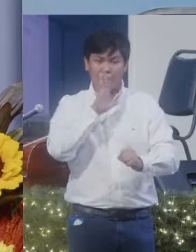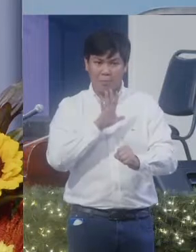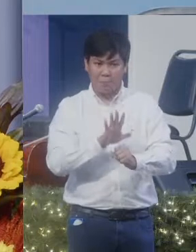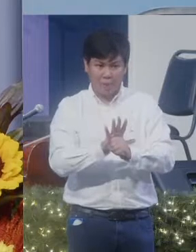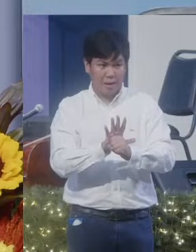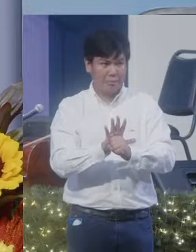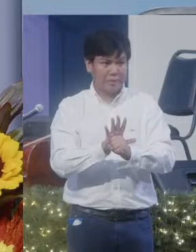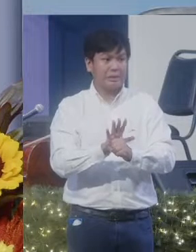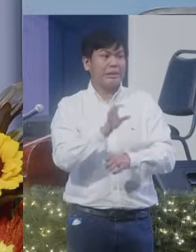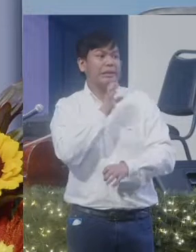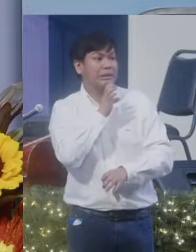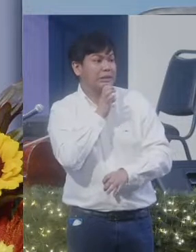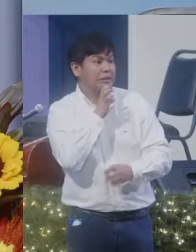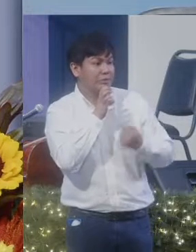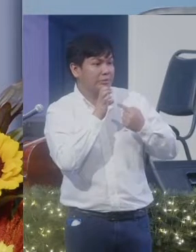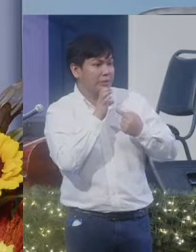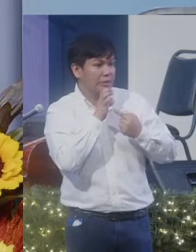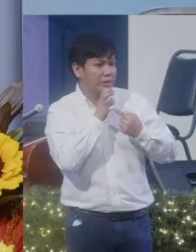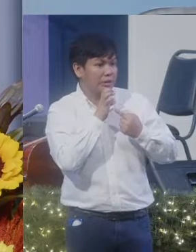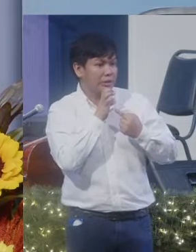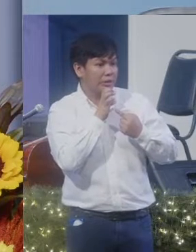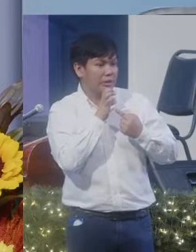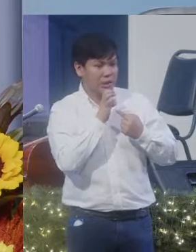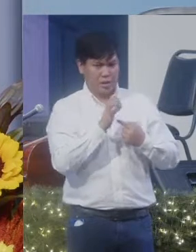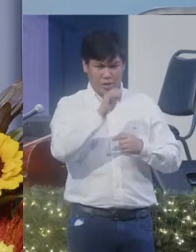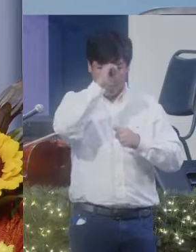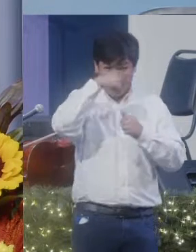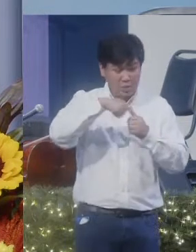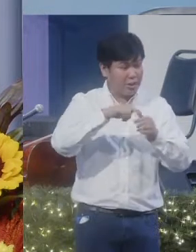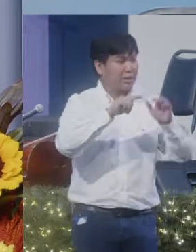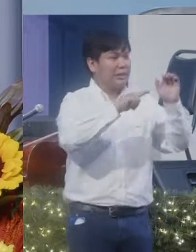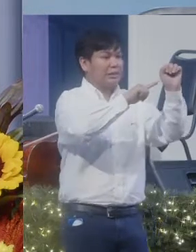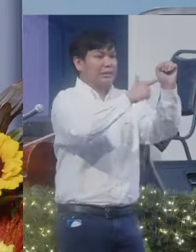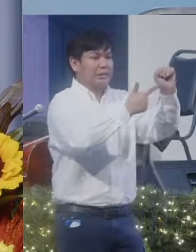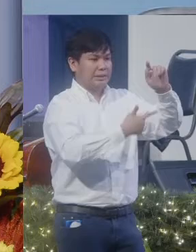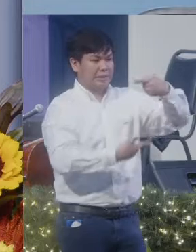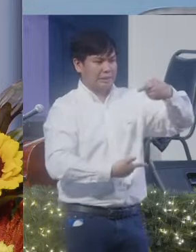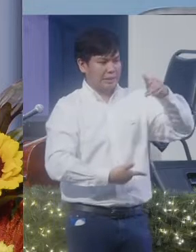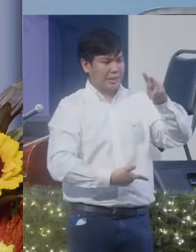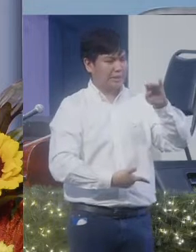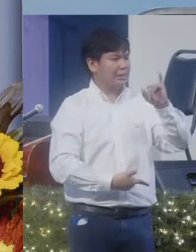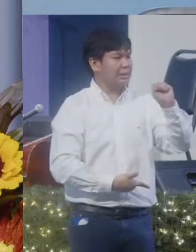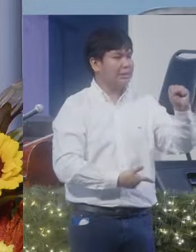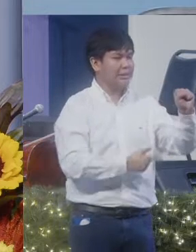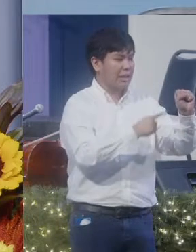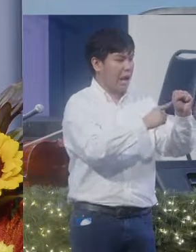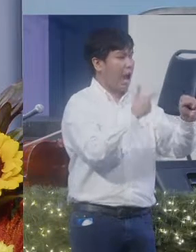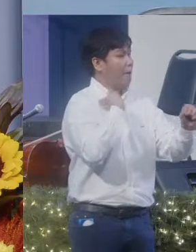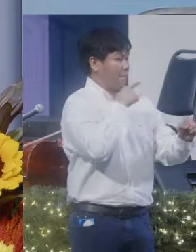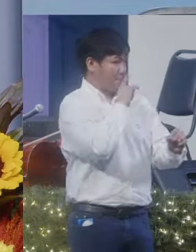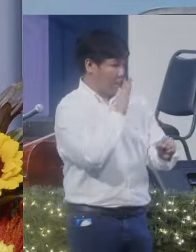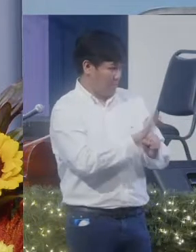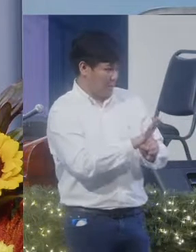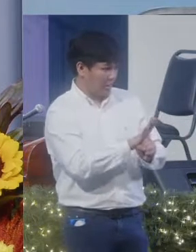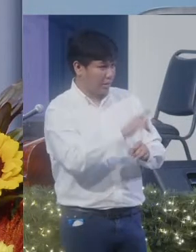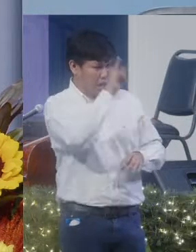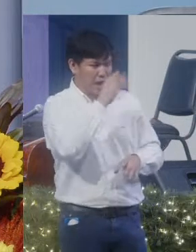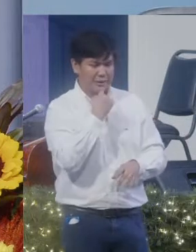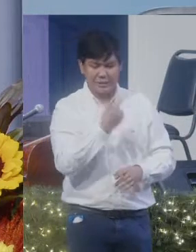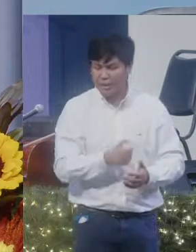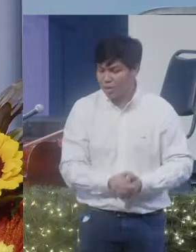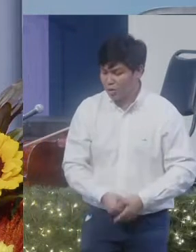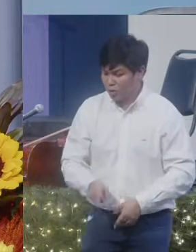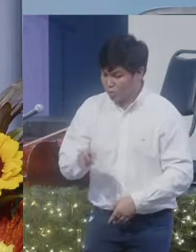ng babae na asawa ni Adam. Naalala niyo sa Genesis 3:15, may pangako ang